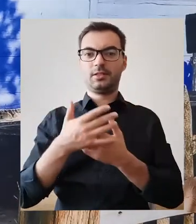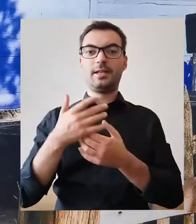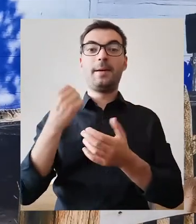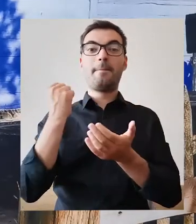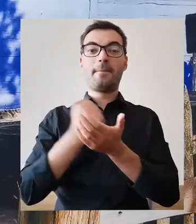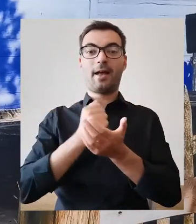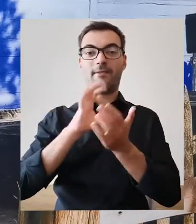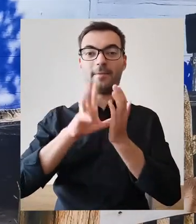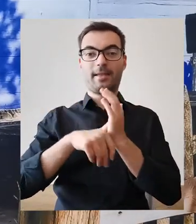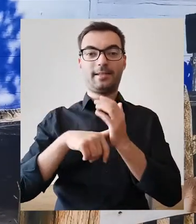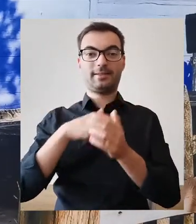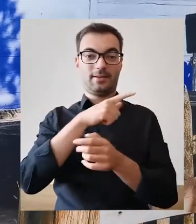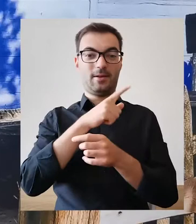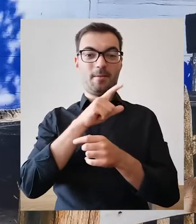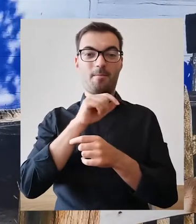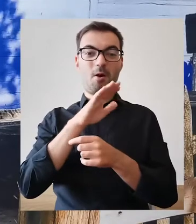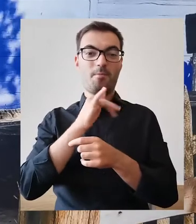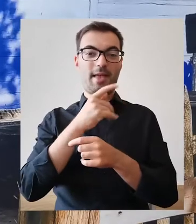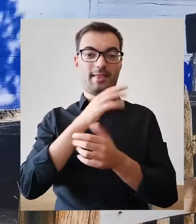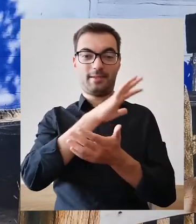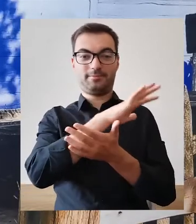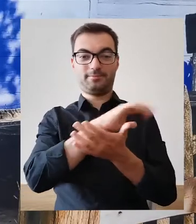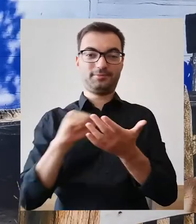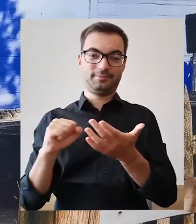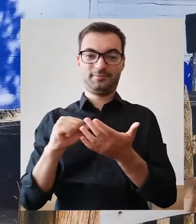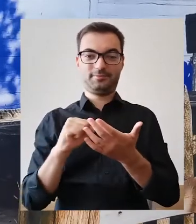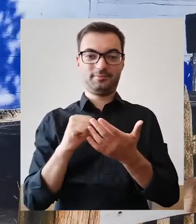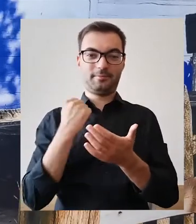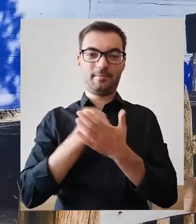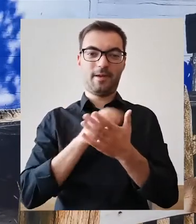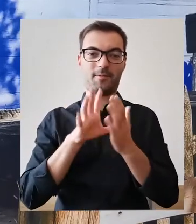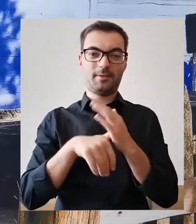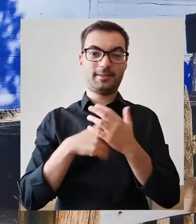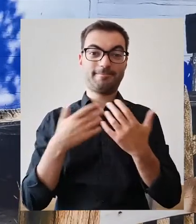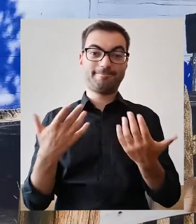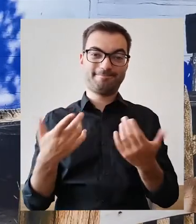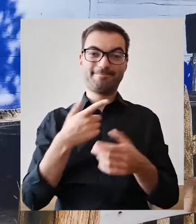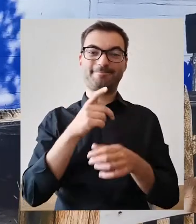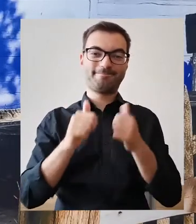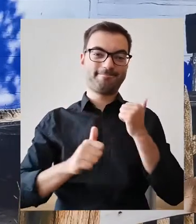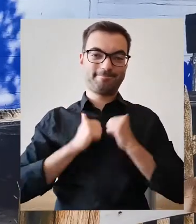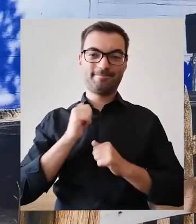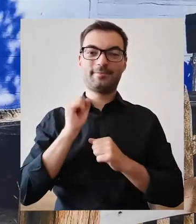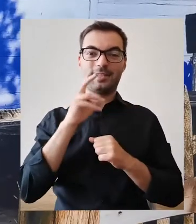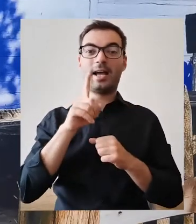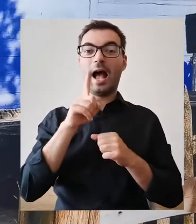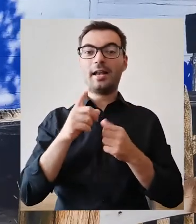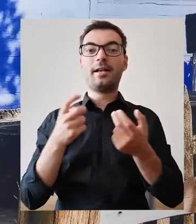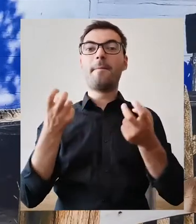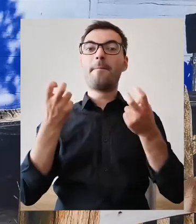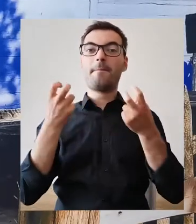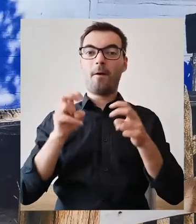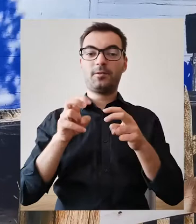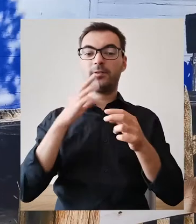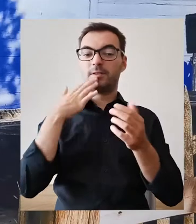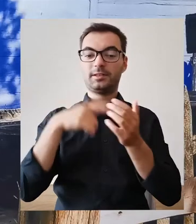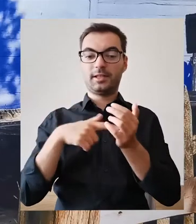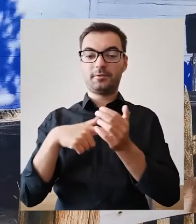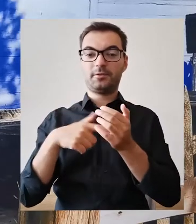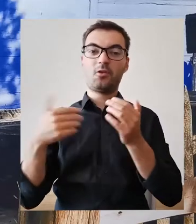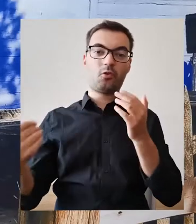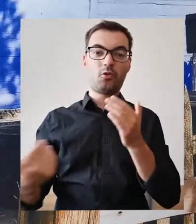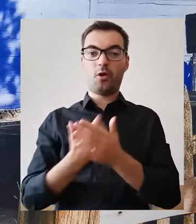prawa miejskie pobiednej no bo biedny biedna tutaj na tym dużo straciła natomiast powstało właśnie w ten sposób